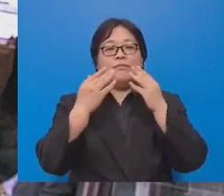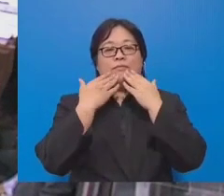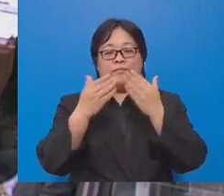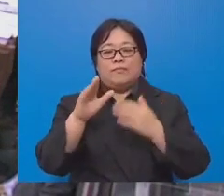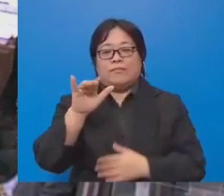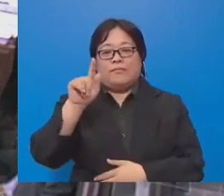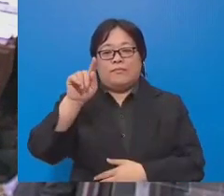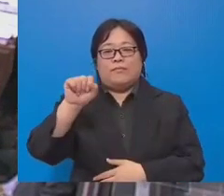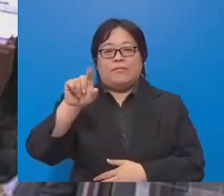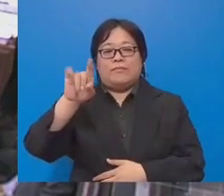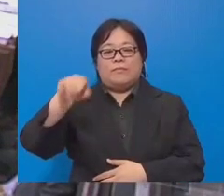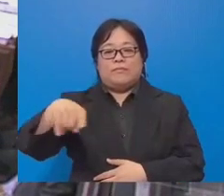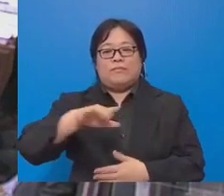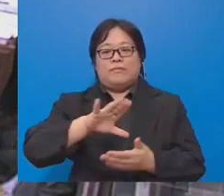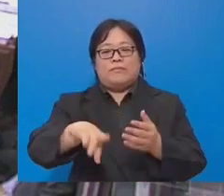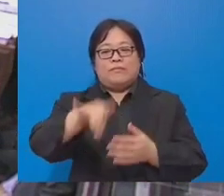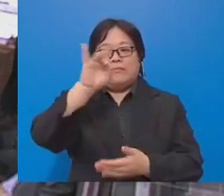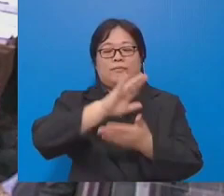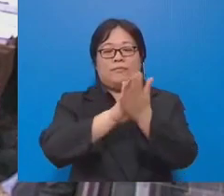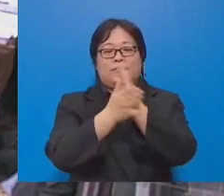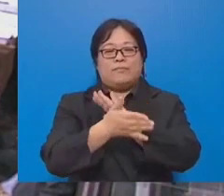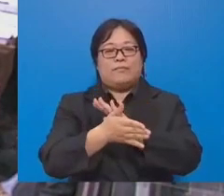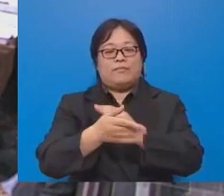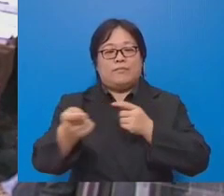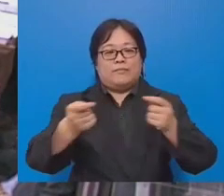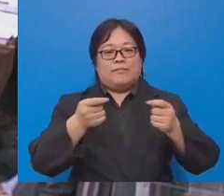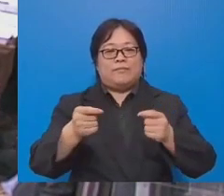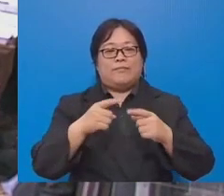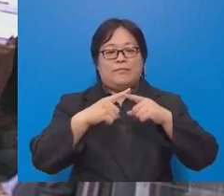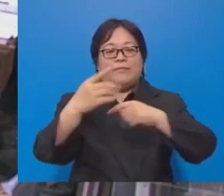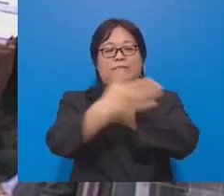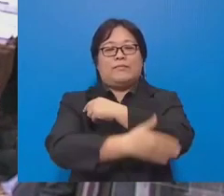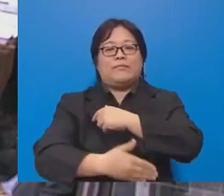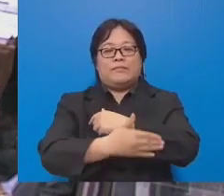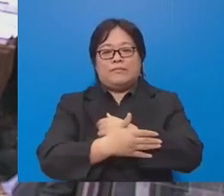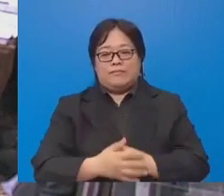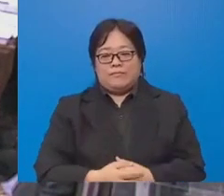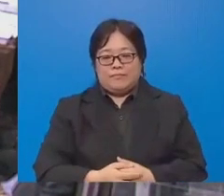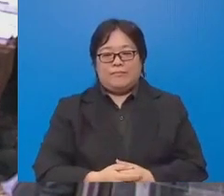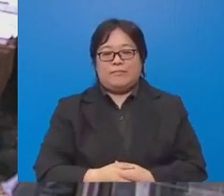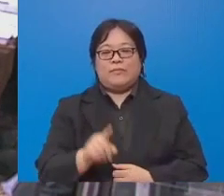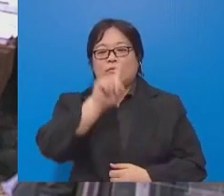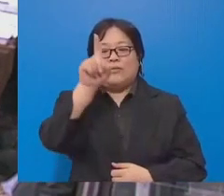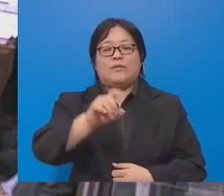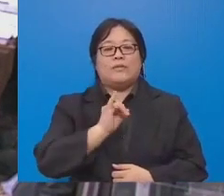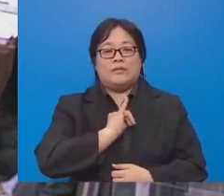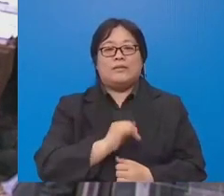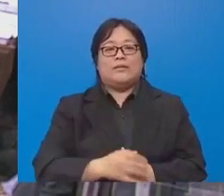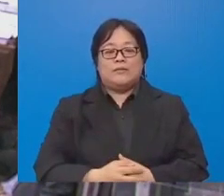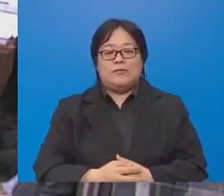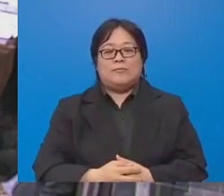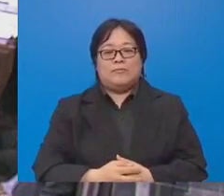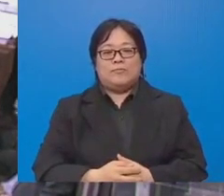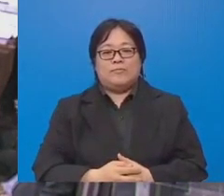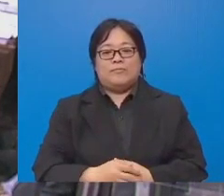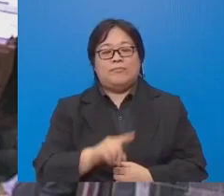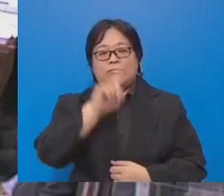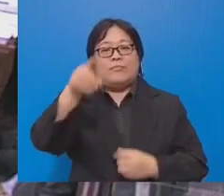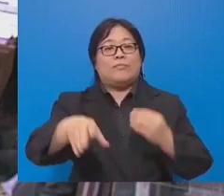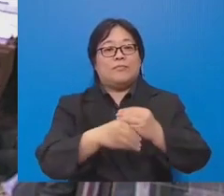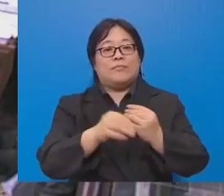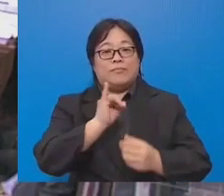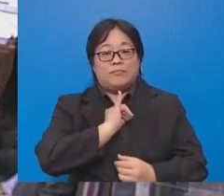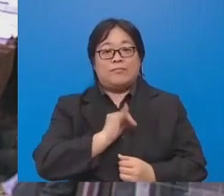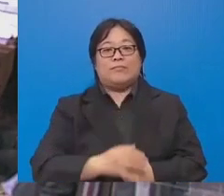kepadatan se.co atas pelantikan sebagai yang dipertuan daun karet Oh soalan saya menurut nursalam tambahan